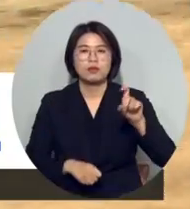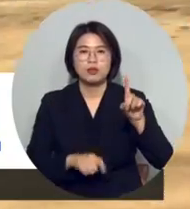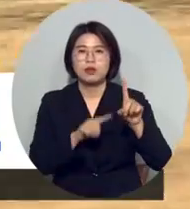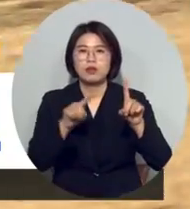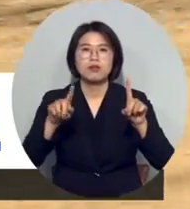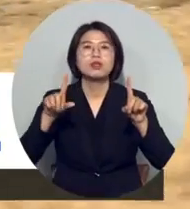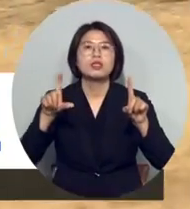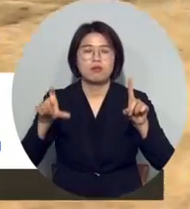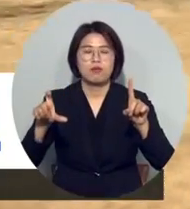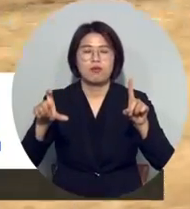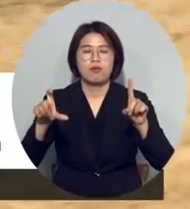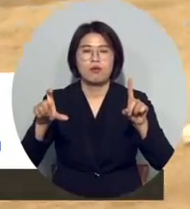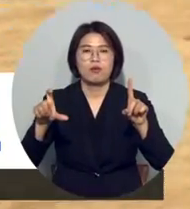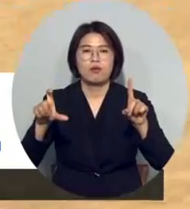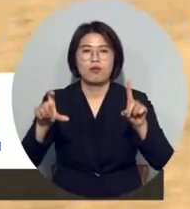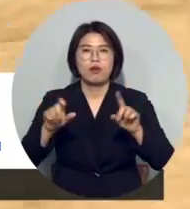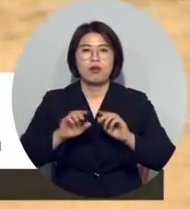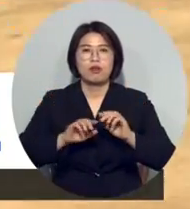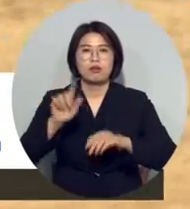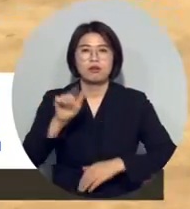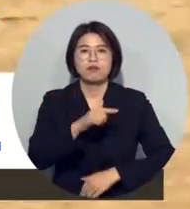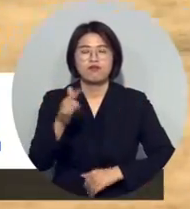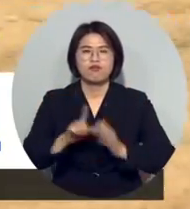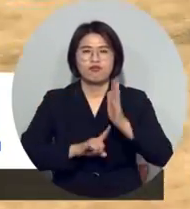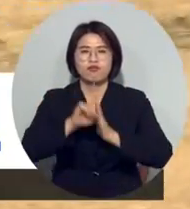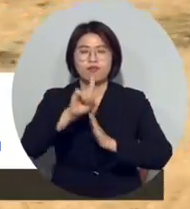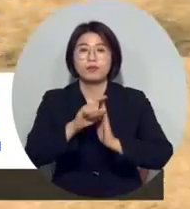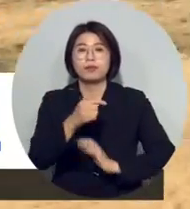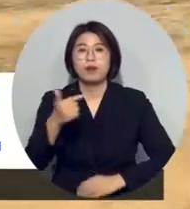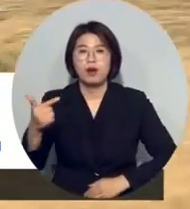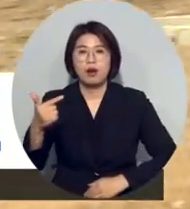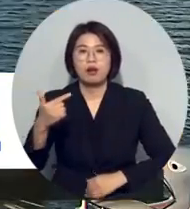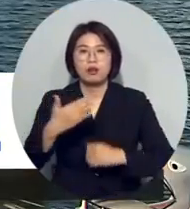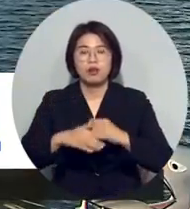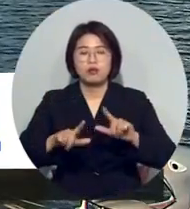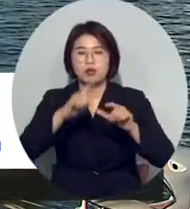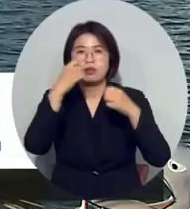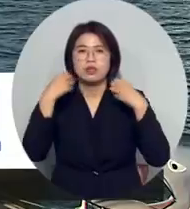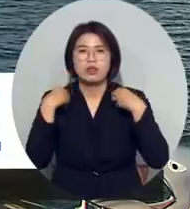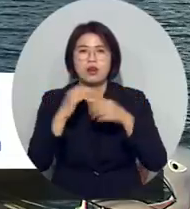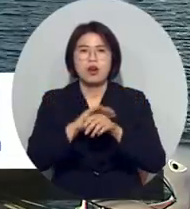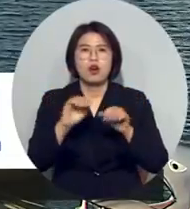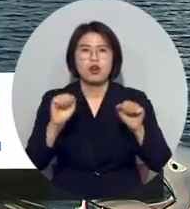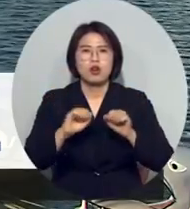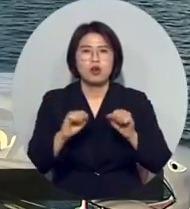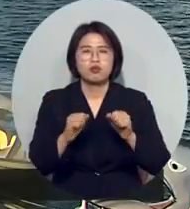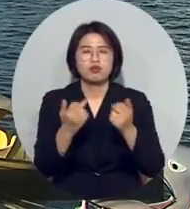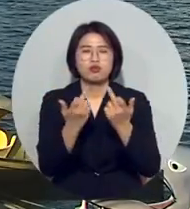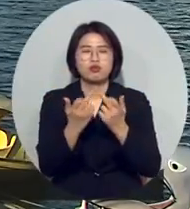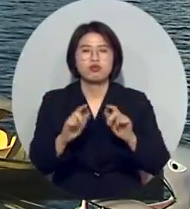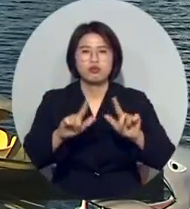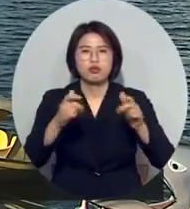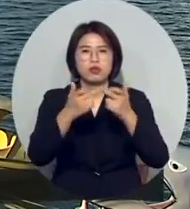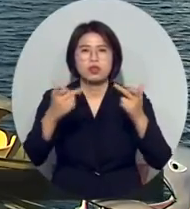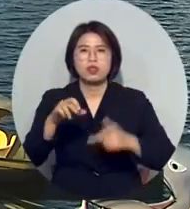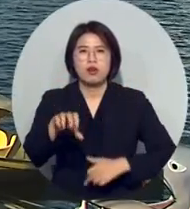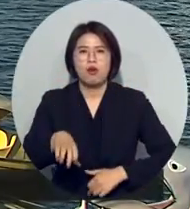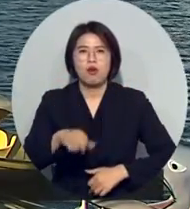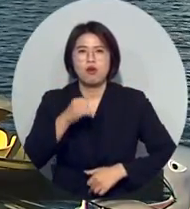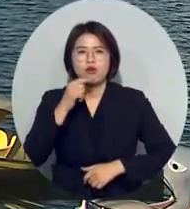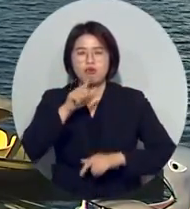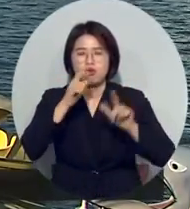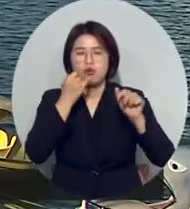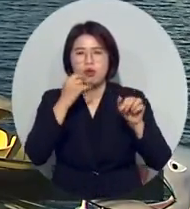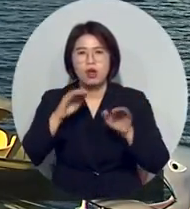에서 15도 분포로 예상될 일교차가 크게 씁니다 달구지 반 기상청은 경북 북동 산지와 동 해야 되는 건조주의보가